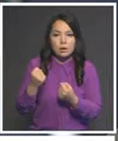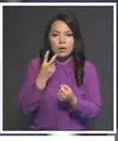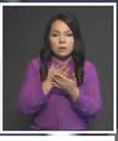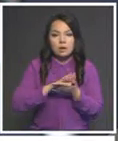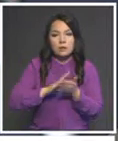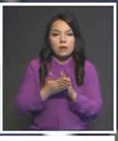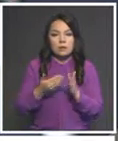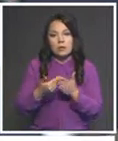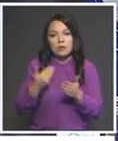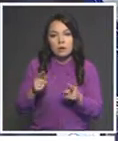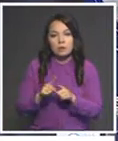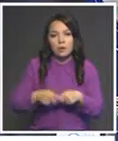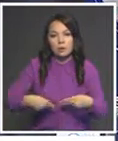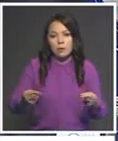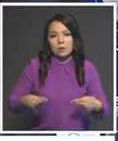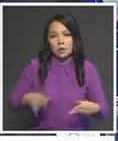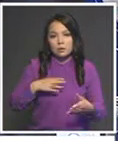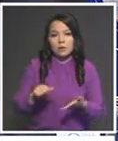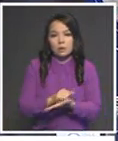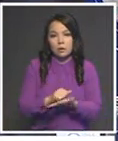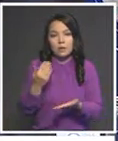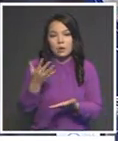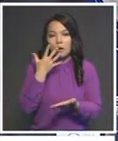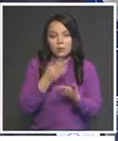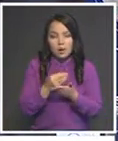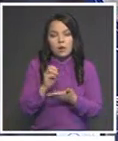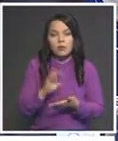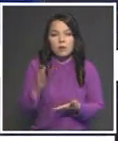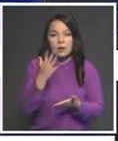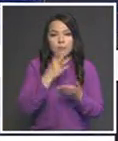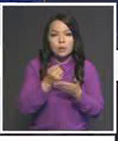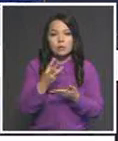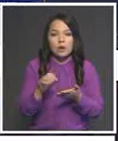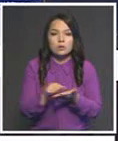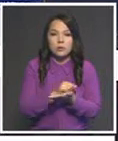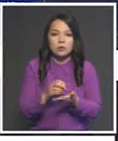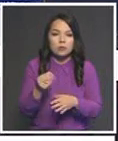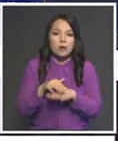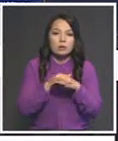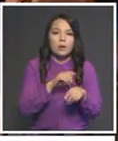қойылды. Шығыс Қазақстанда Еуропалық банктің қолдауымен бұған дейін де бірнеше жоба қаржыландырылған.